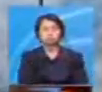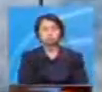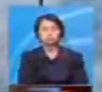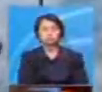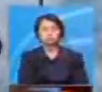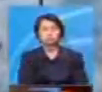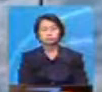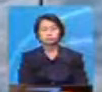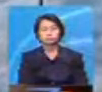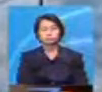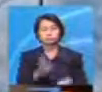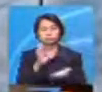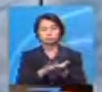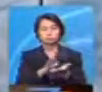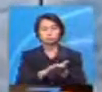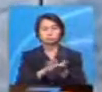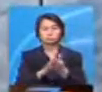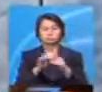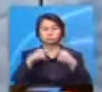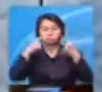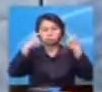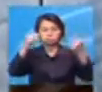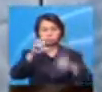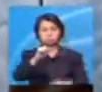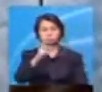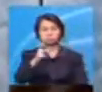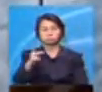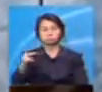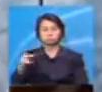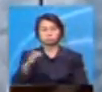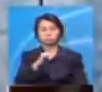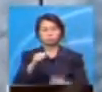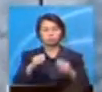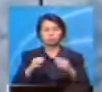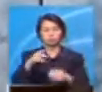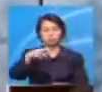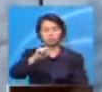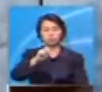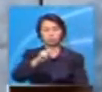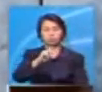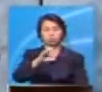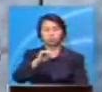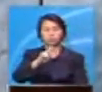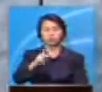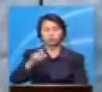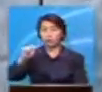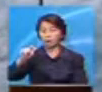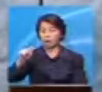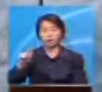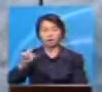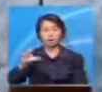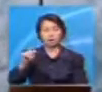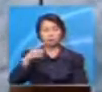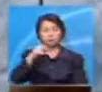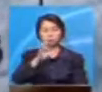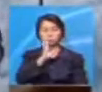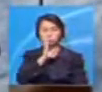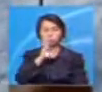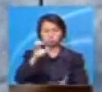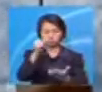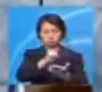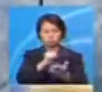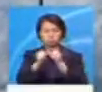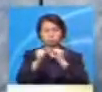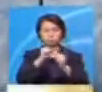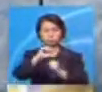RTM sekolah kluster kecemerlangan SKK sekolah kebangsaan Puncak Alam dua Kuala Selangor muncul Johan deklamasi sajak peringkat